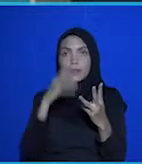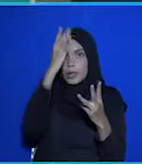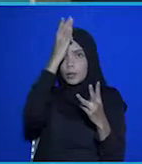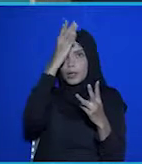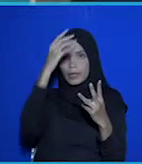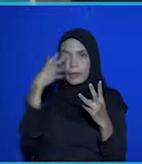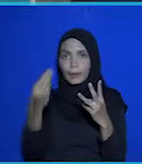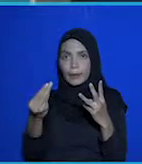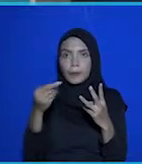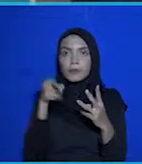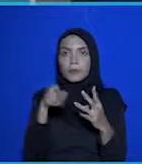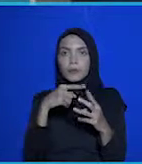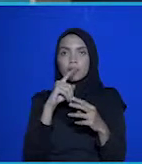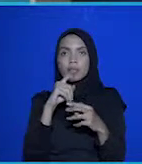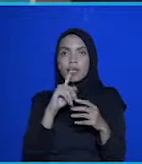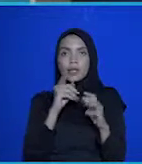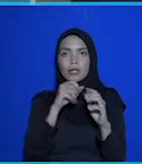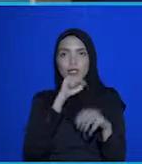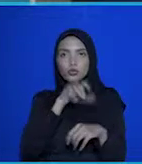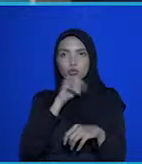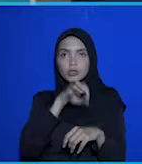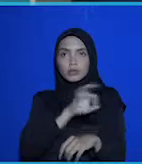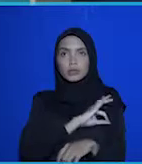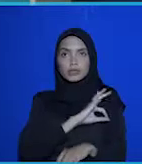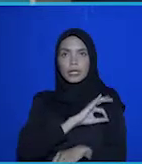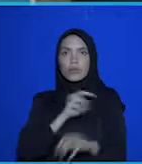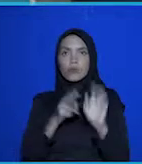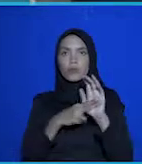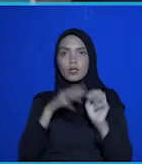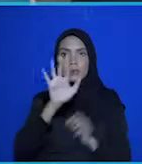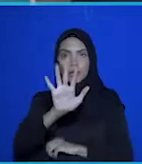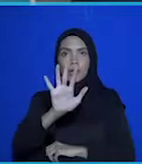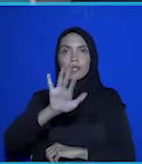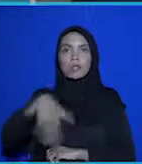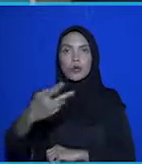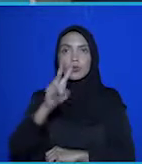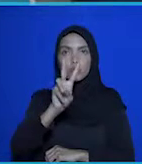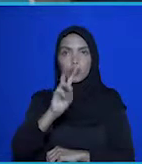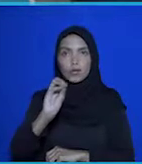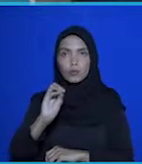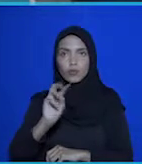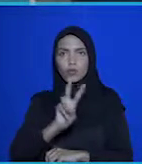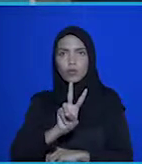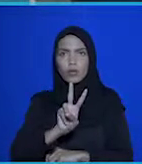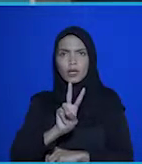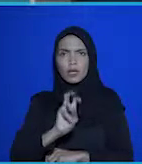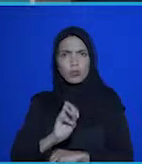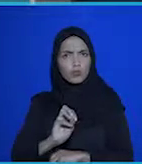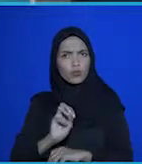Bahkan Presiden menegaskan melalui Inpres, Instruksi Presiden nomor 5 tahun